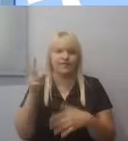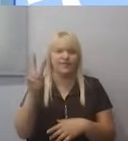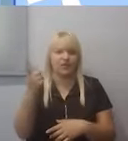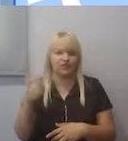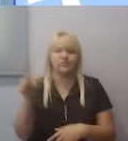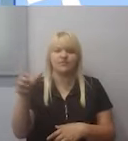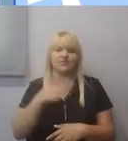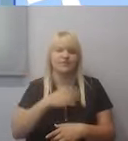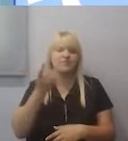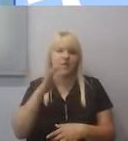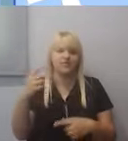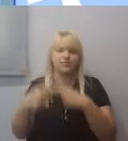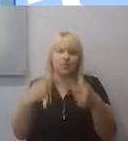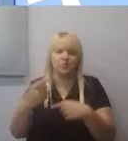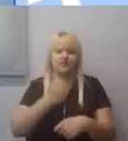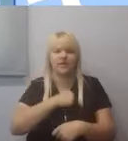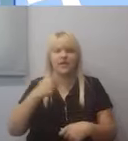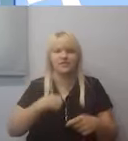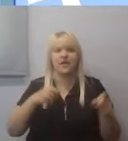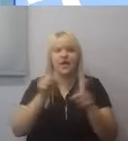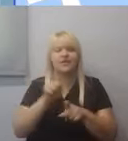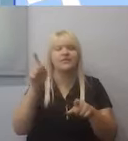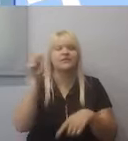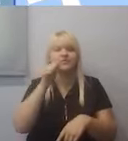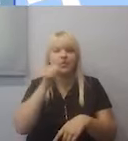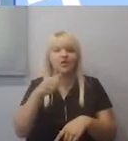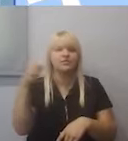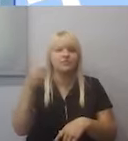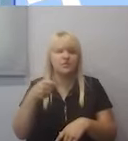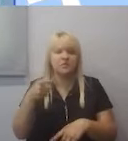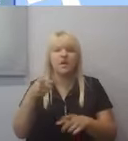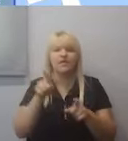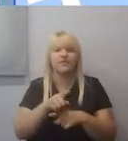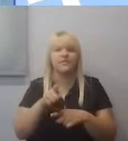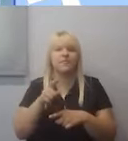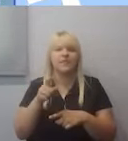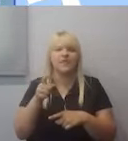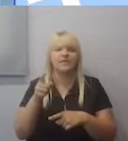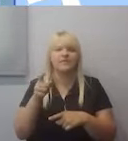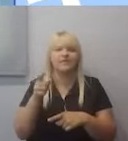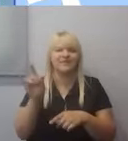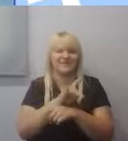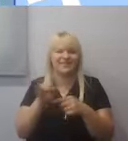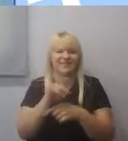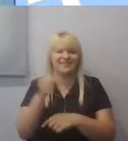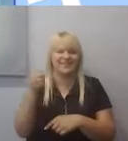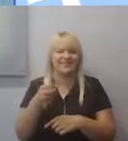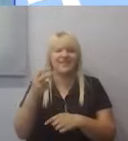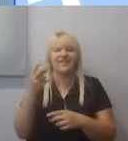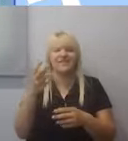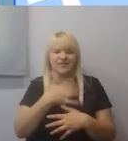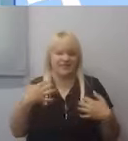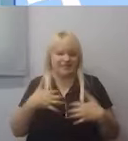topošajiem karavīriem arī bieži ir ar somām tiesa gan kamuflētām redzēts mežos bet šajā gadījumā tiešām tas